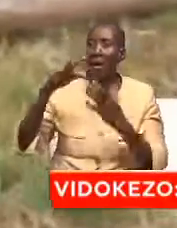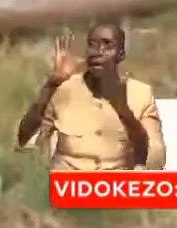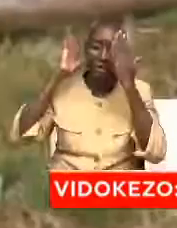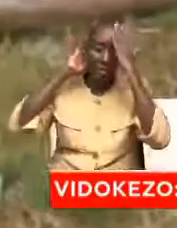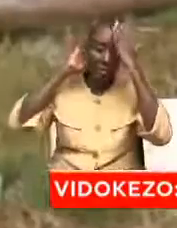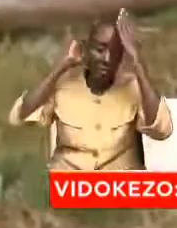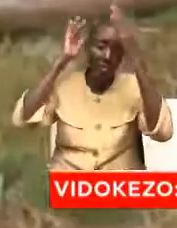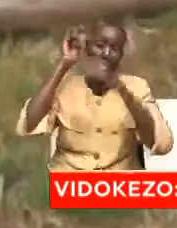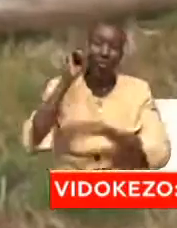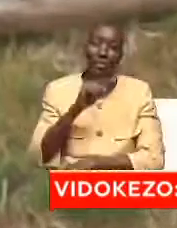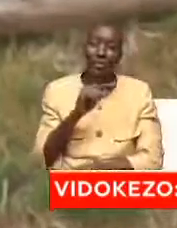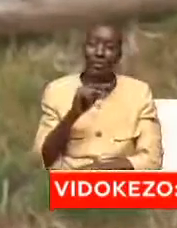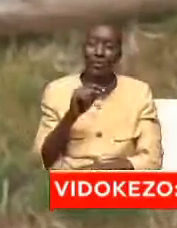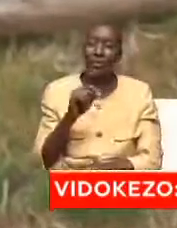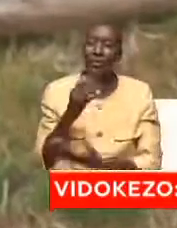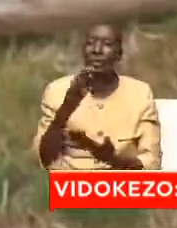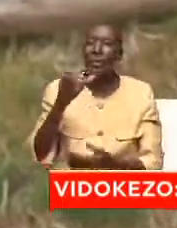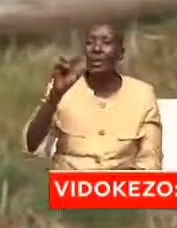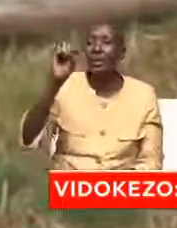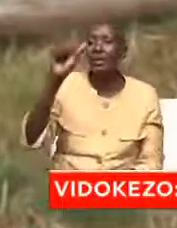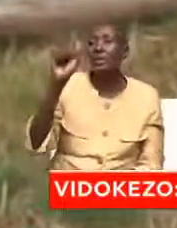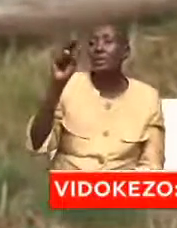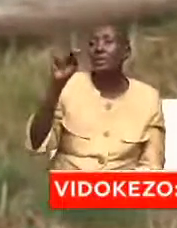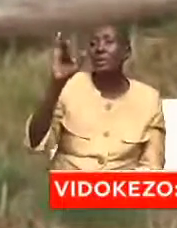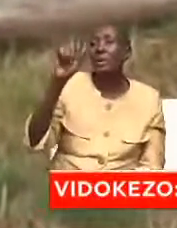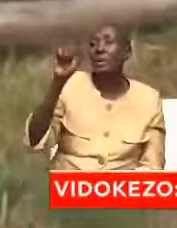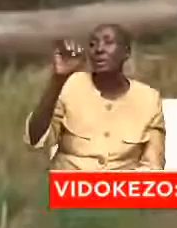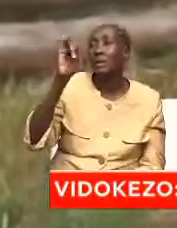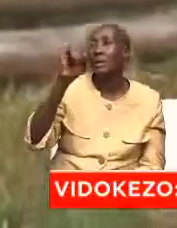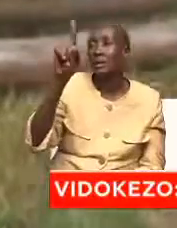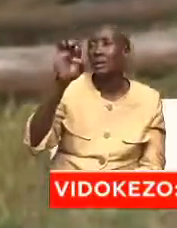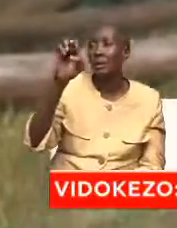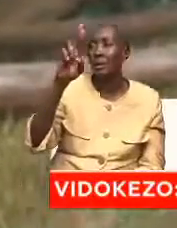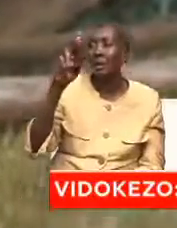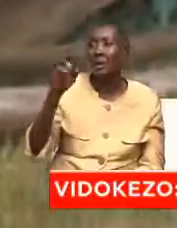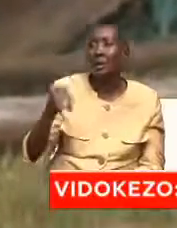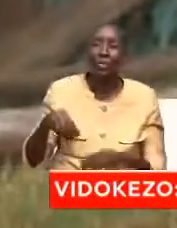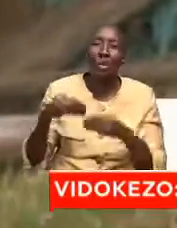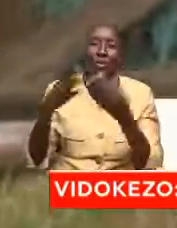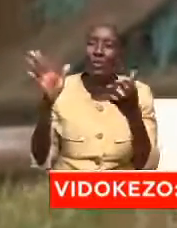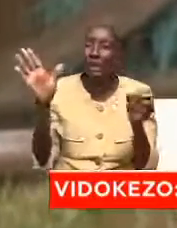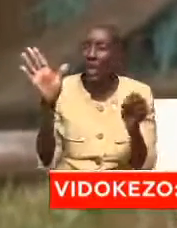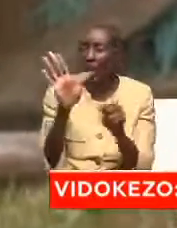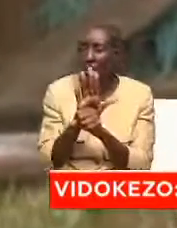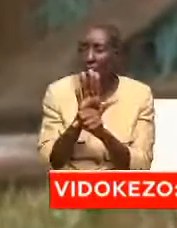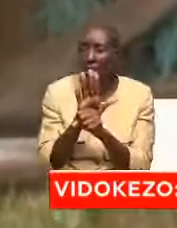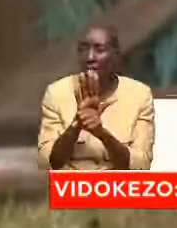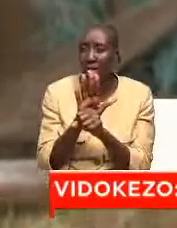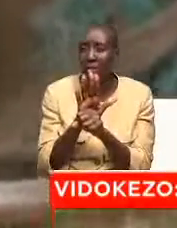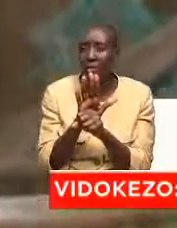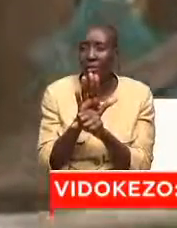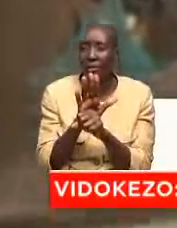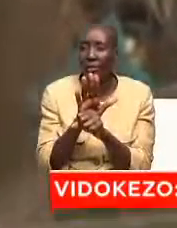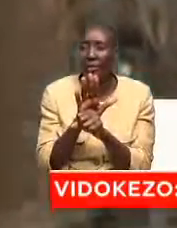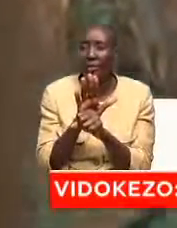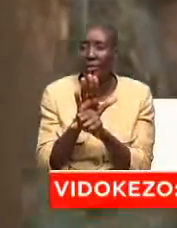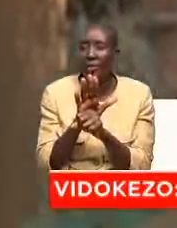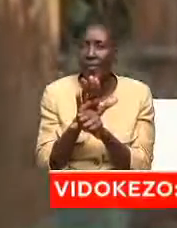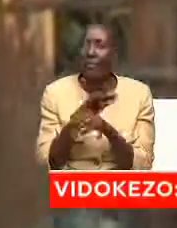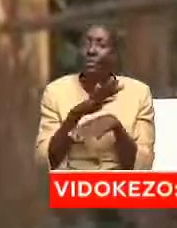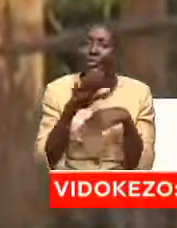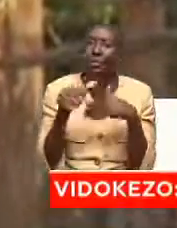hizi sanitizer kama leo tumeweza kupeana hizi mingi sana kwa wale ambao